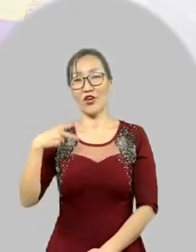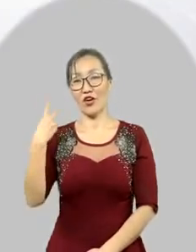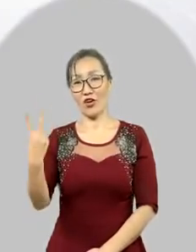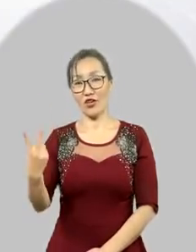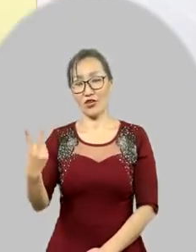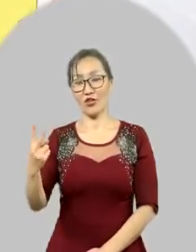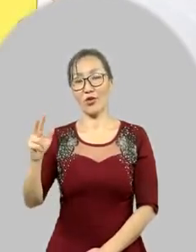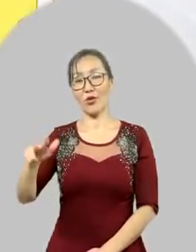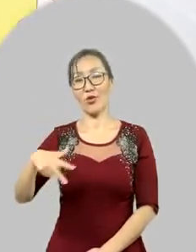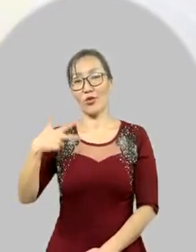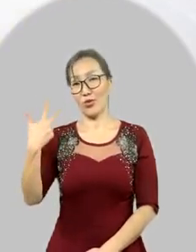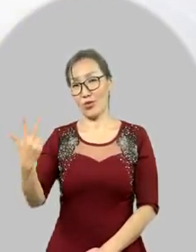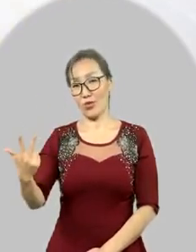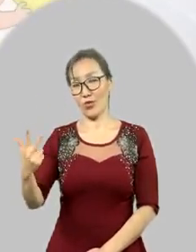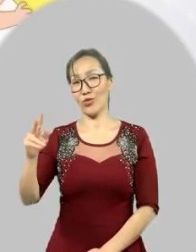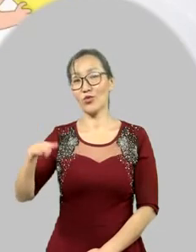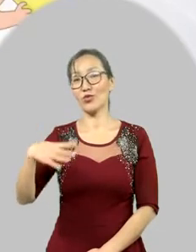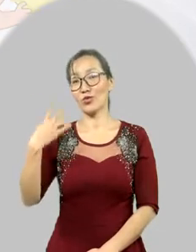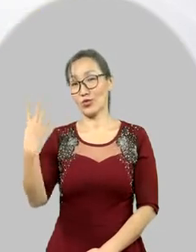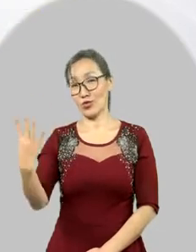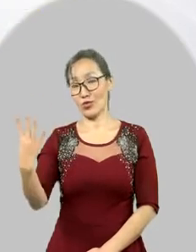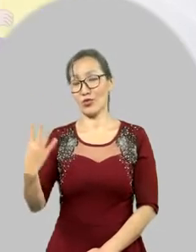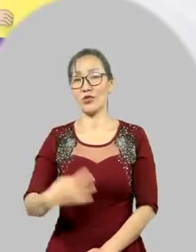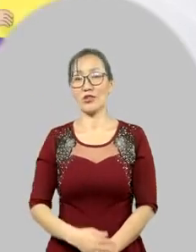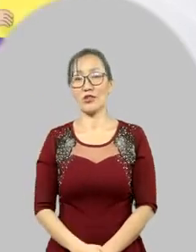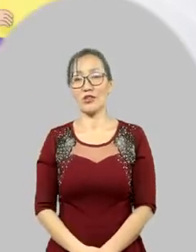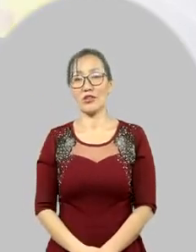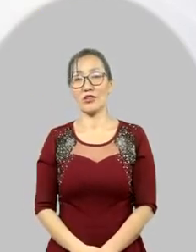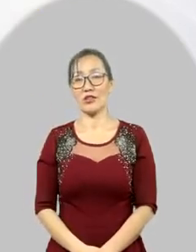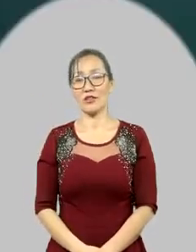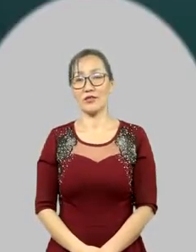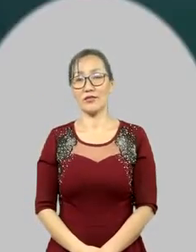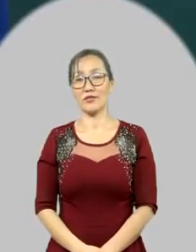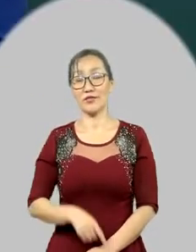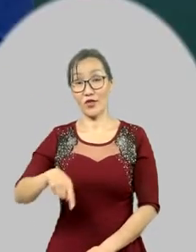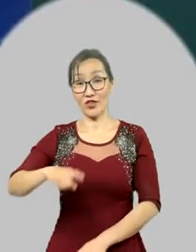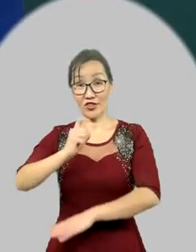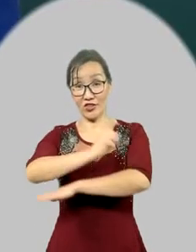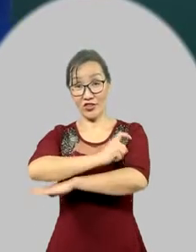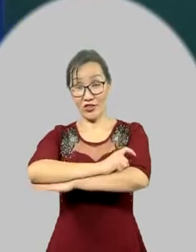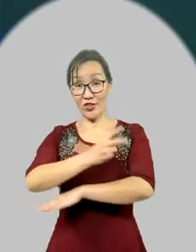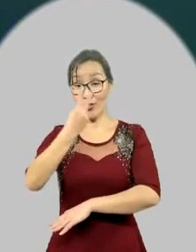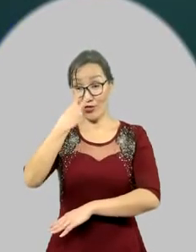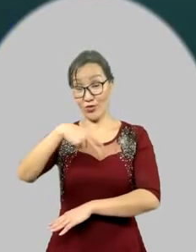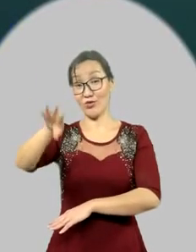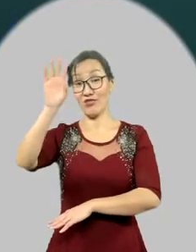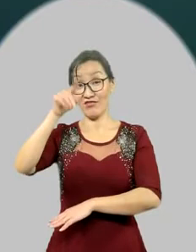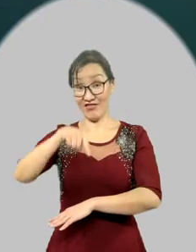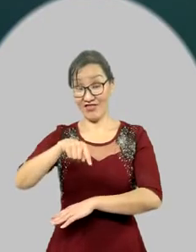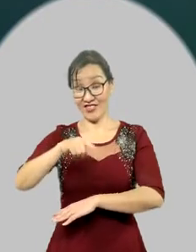нэг, хоёр, гурав, дөрөв. Өнөөдрийн хичээлээр үтсэн